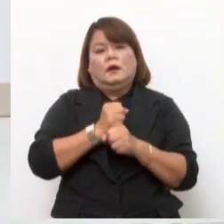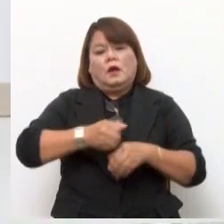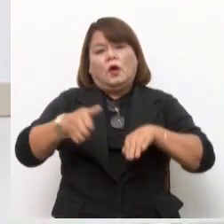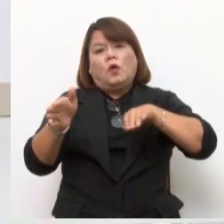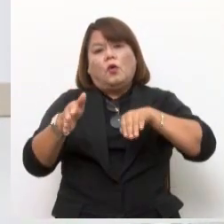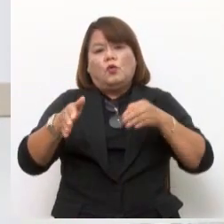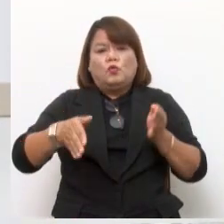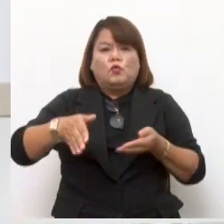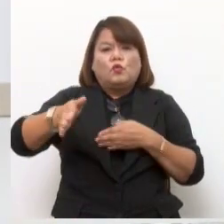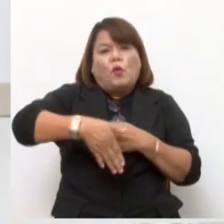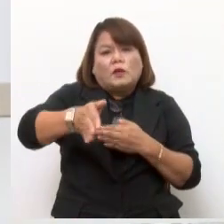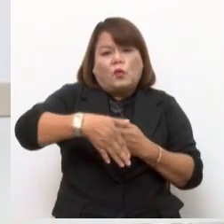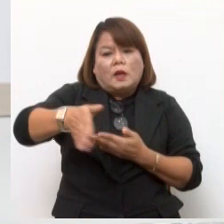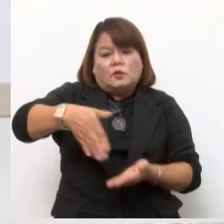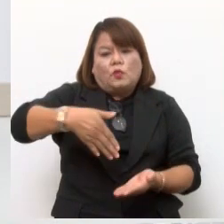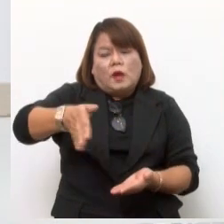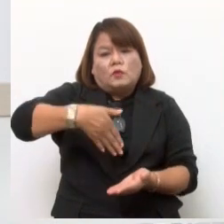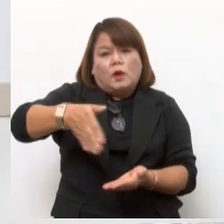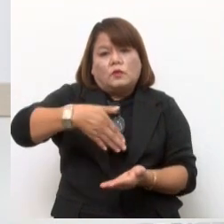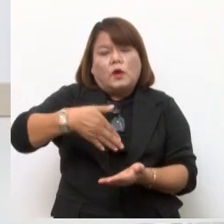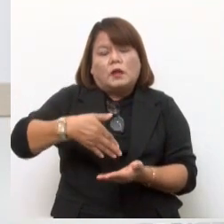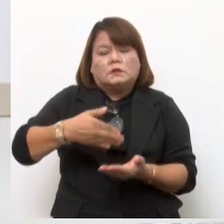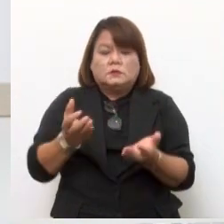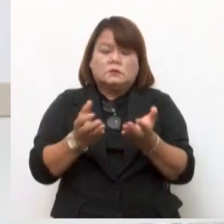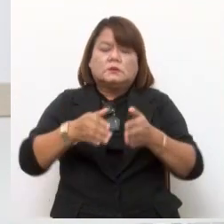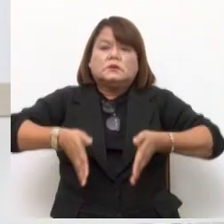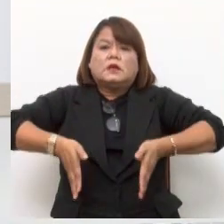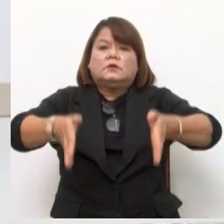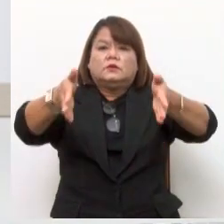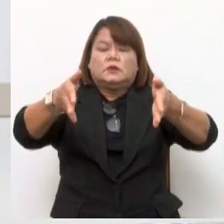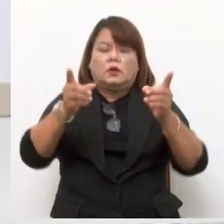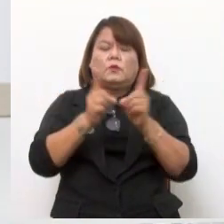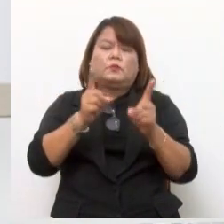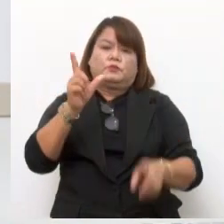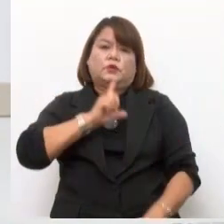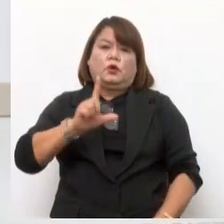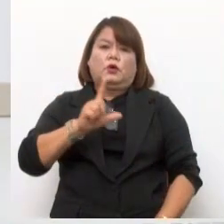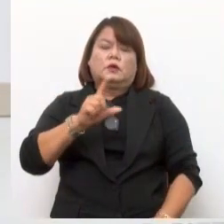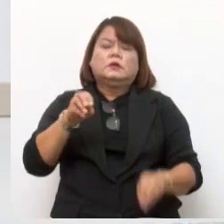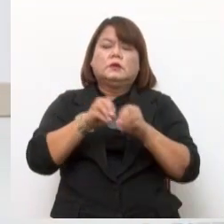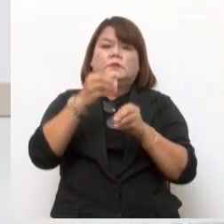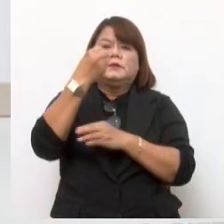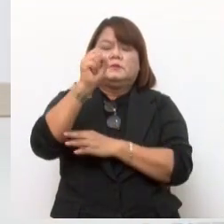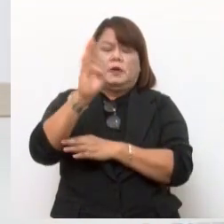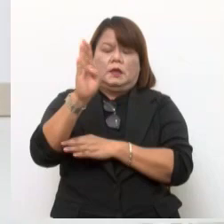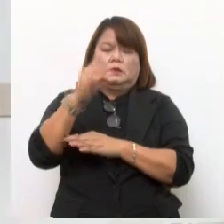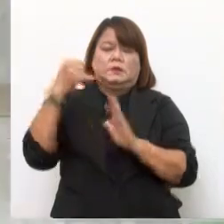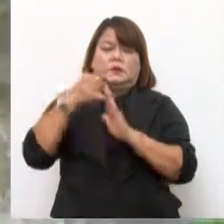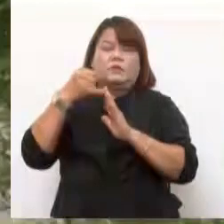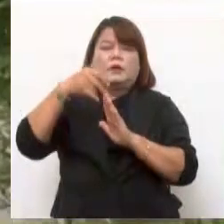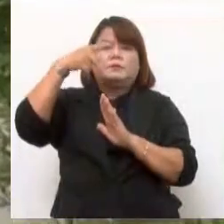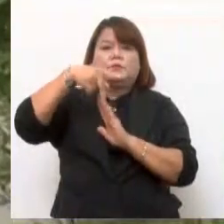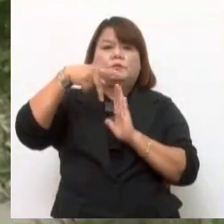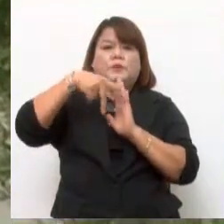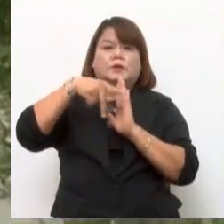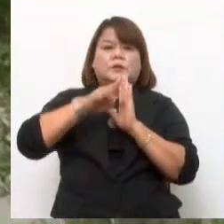นแล้วไปพบทองหนักเกือบ10 บาทที่จังหวัดเพชรบูรณ์ก็ได้น